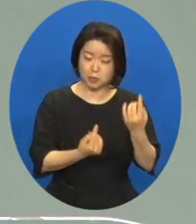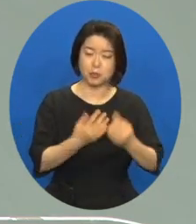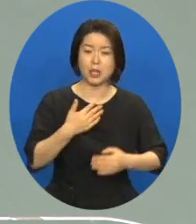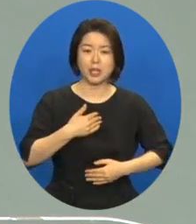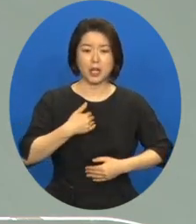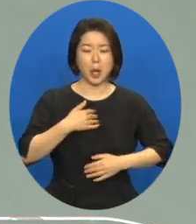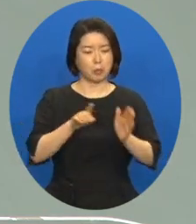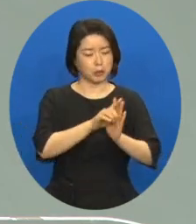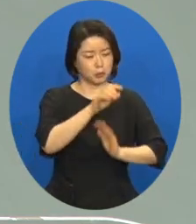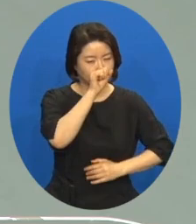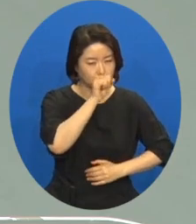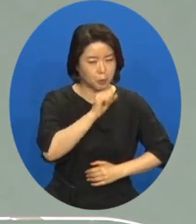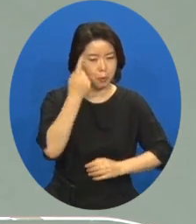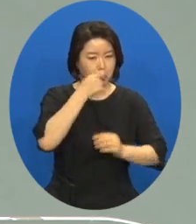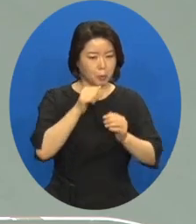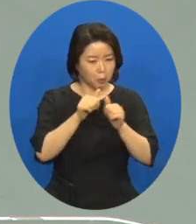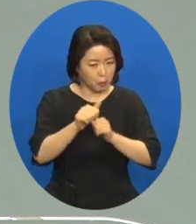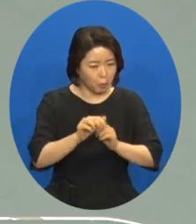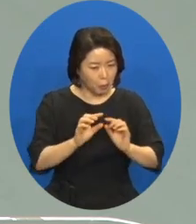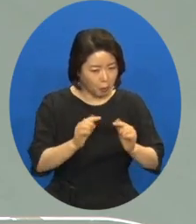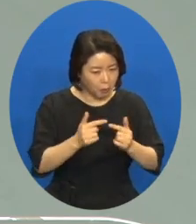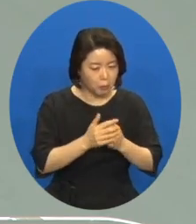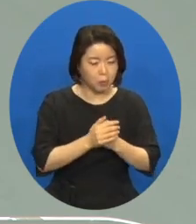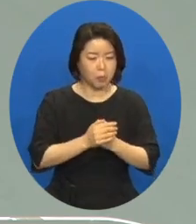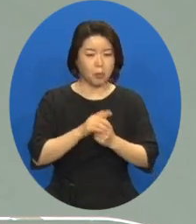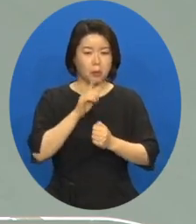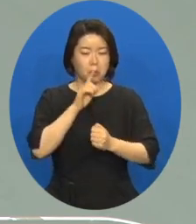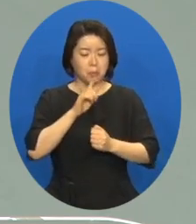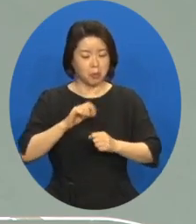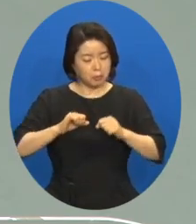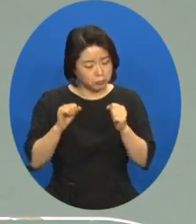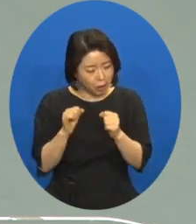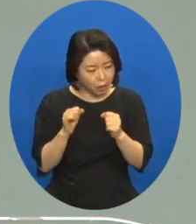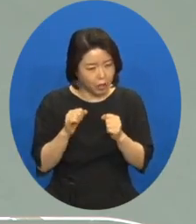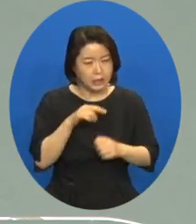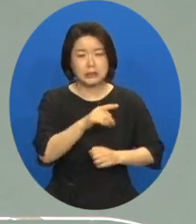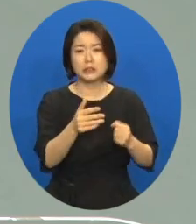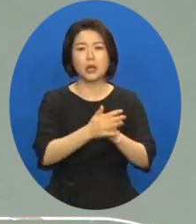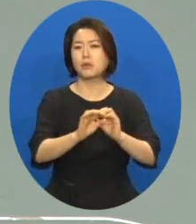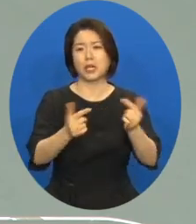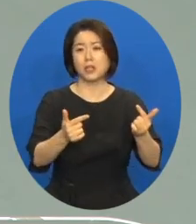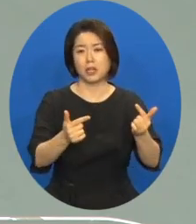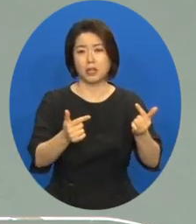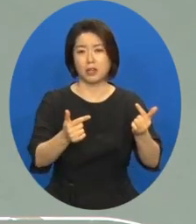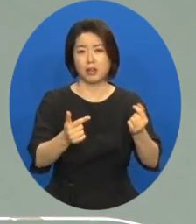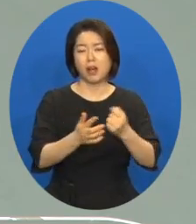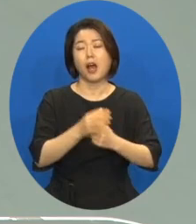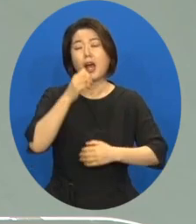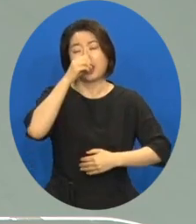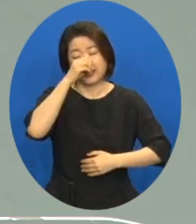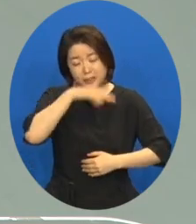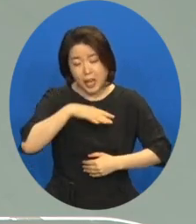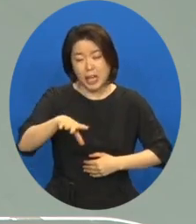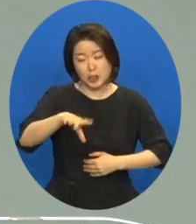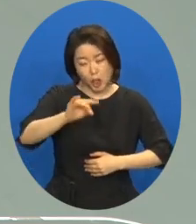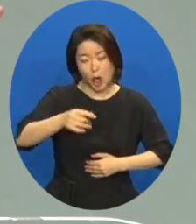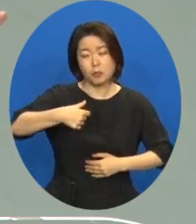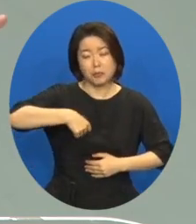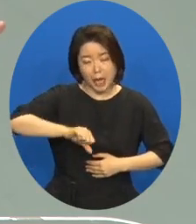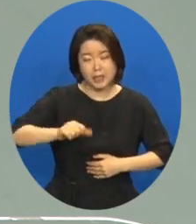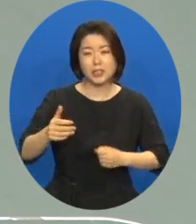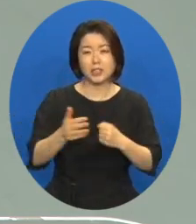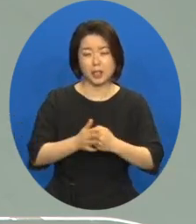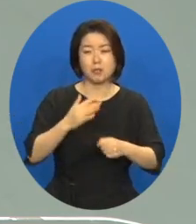좋았고 공부도 잘했고 말도 잘 듣고, 그래서 그런 게 아닙니다. 그냥 첫 아이니까